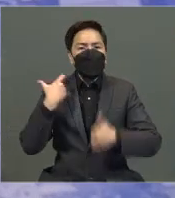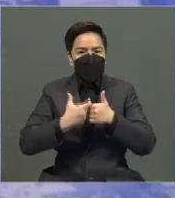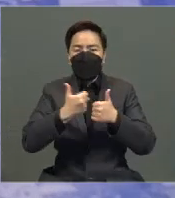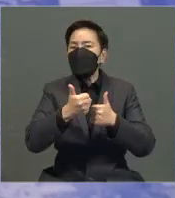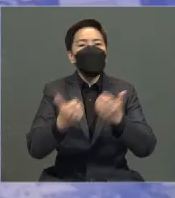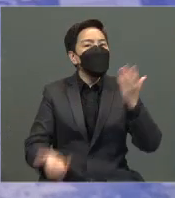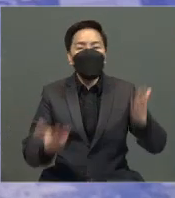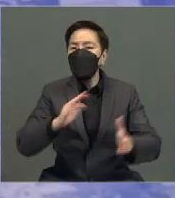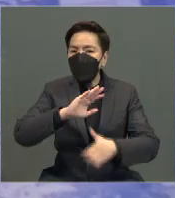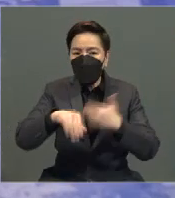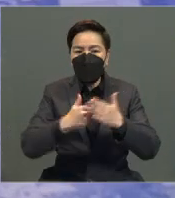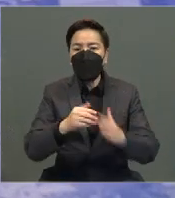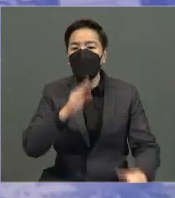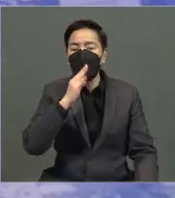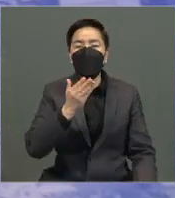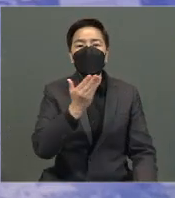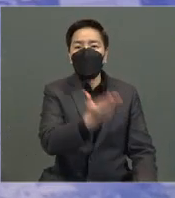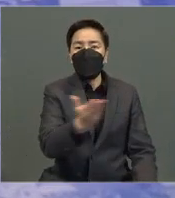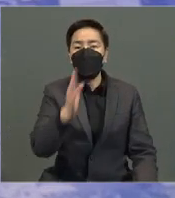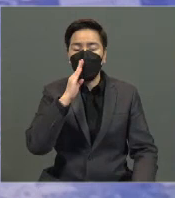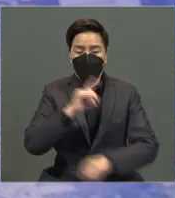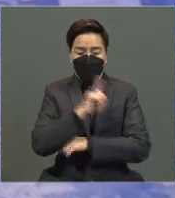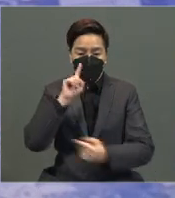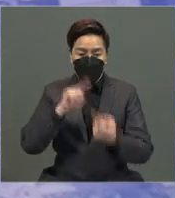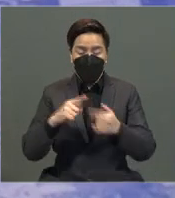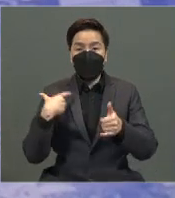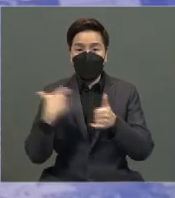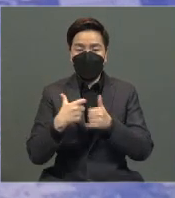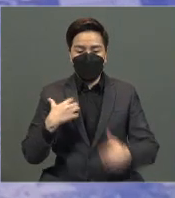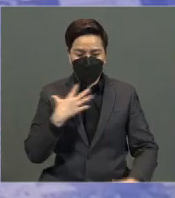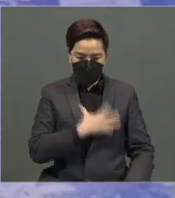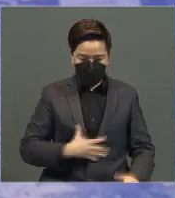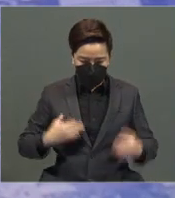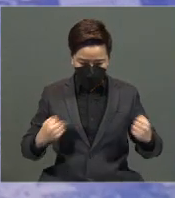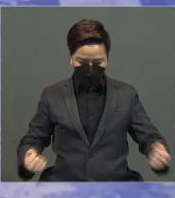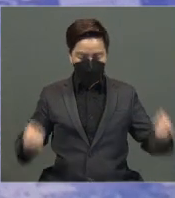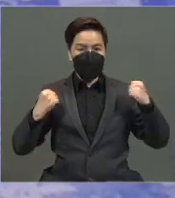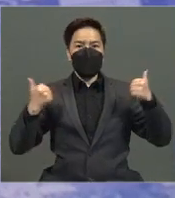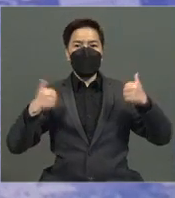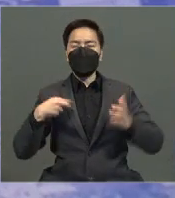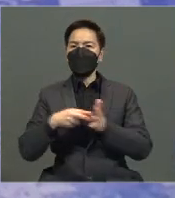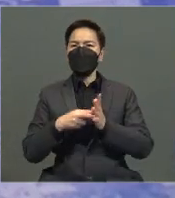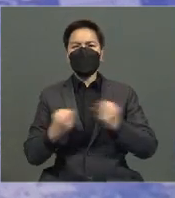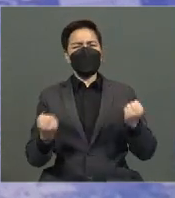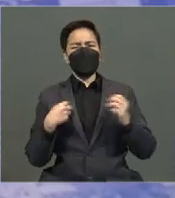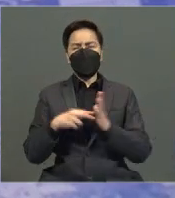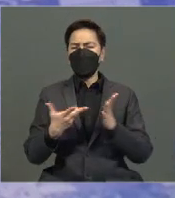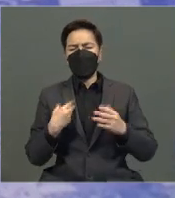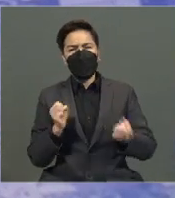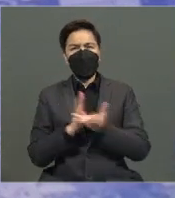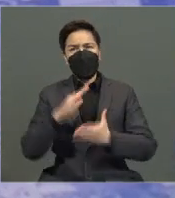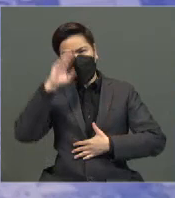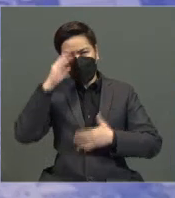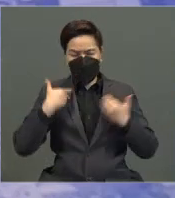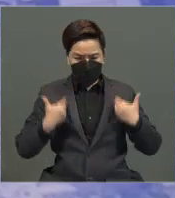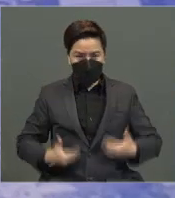เลยนะครับถ้าหากท่านในวันที่ฉีดนะครับมีสุขภาพแข็งแรงดีไม่ได้มีอาการอ่อนเพลียไม่ได้มีอาการกำเริบของโรคนะ